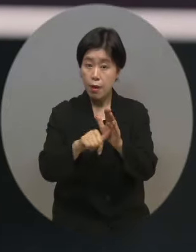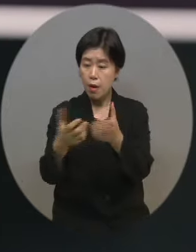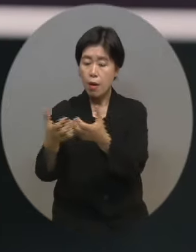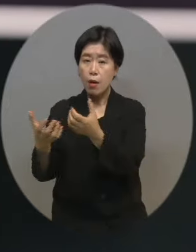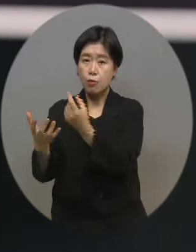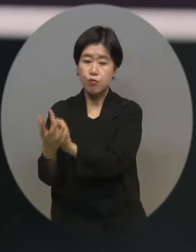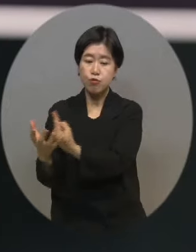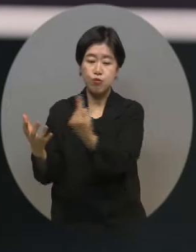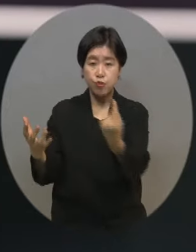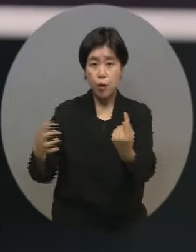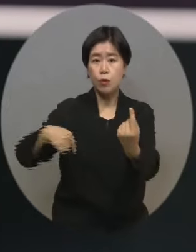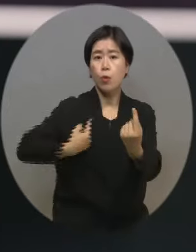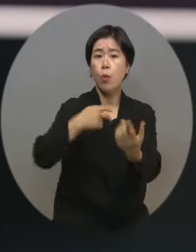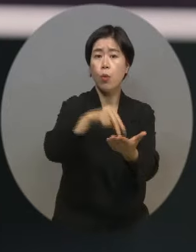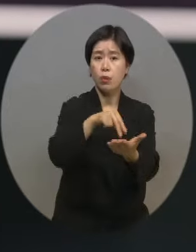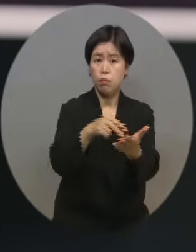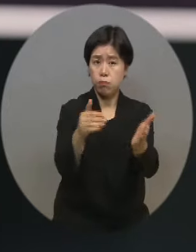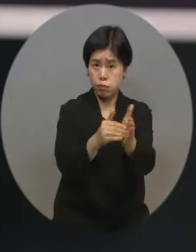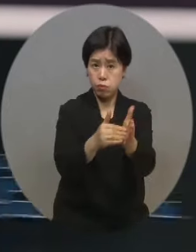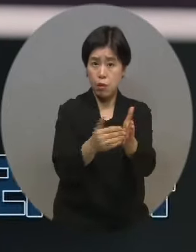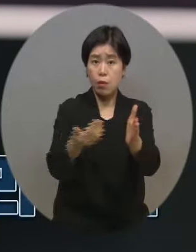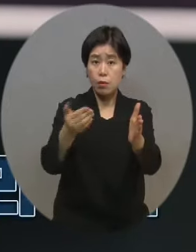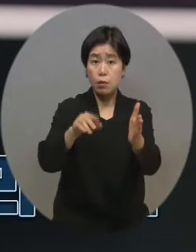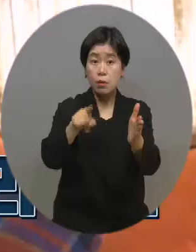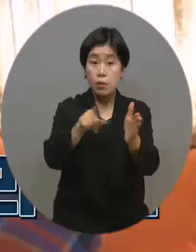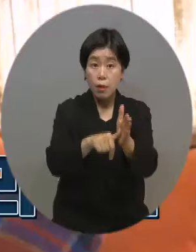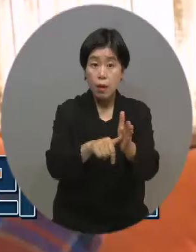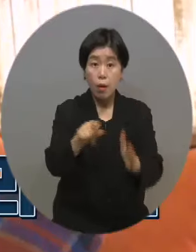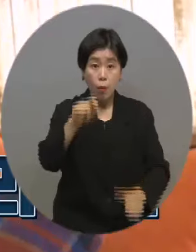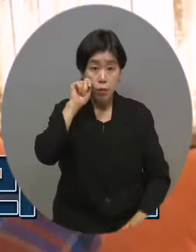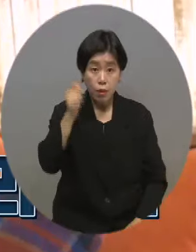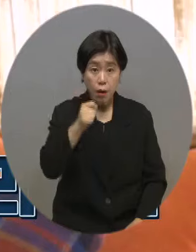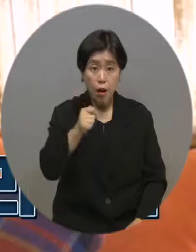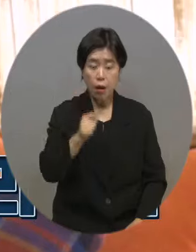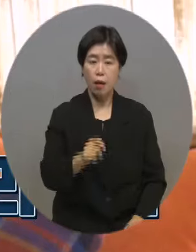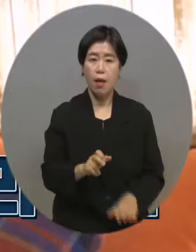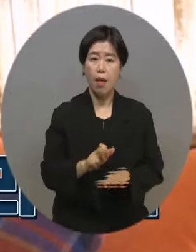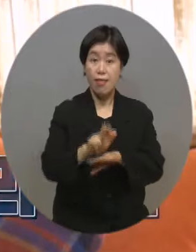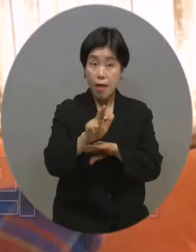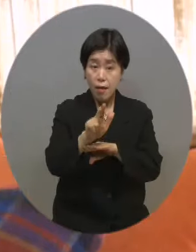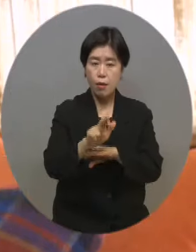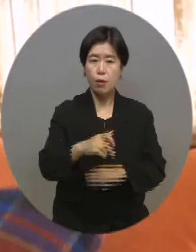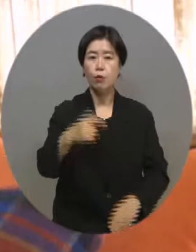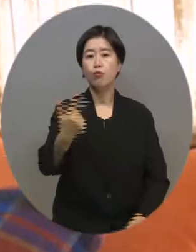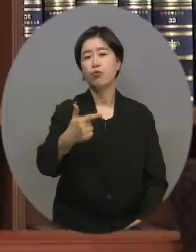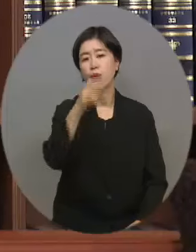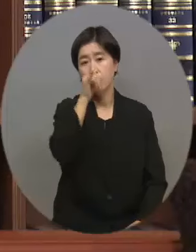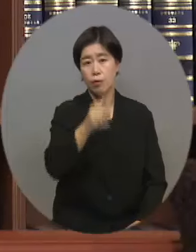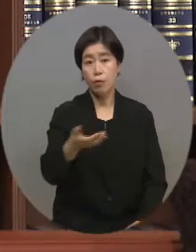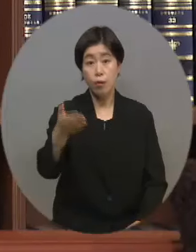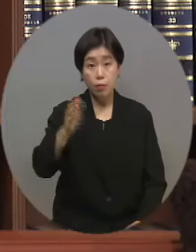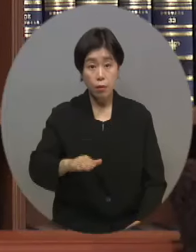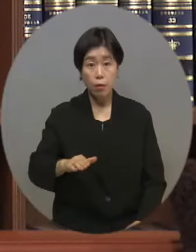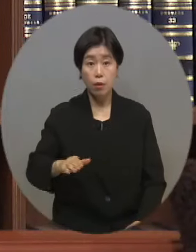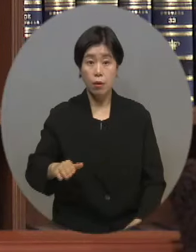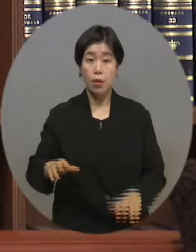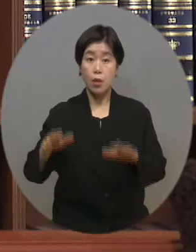독립하던 해 우크라이나의 탱크가 6,000대였습니다. 그런데 러시아의 침략을